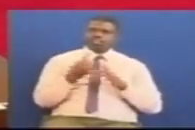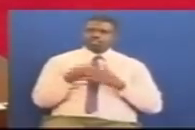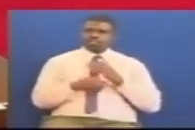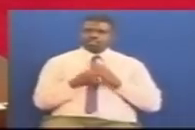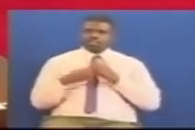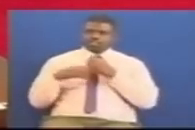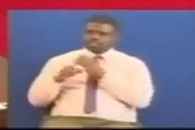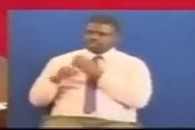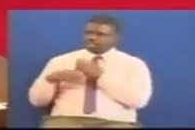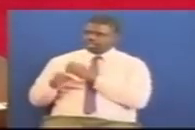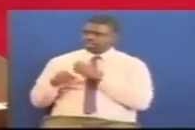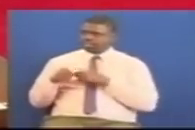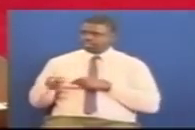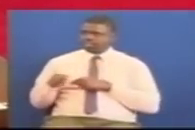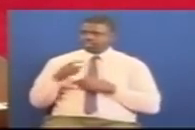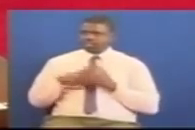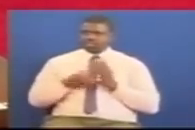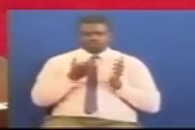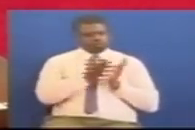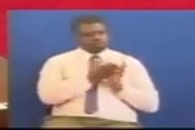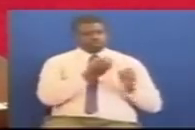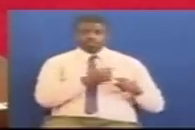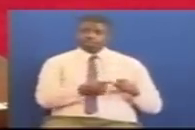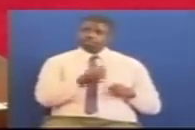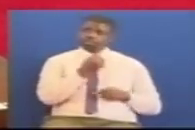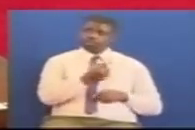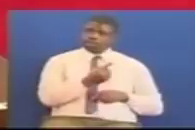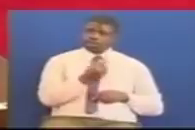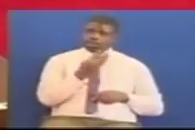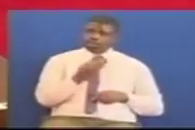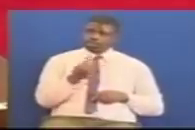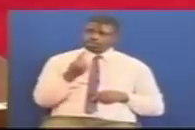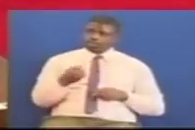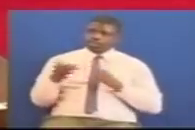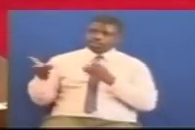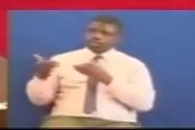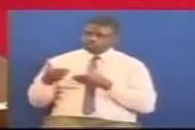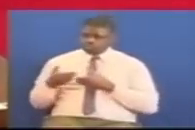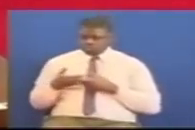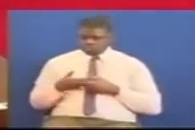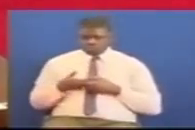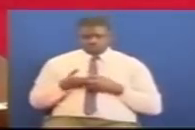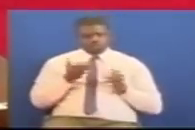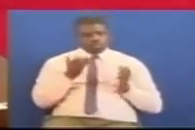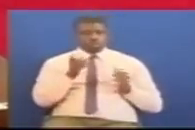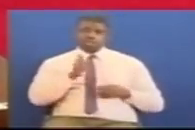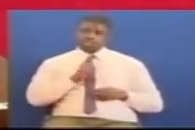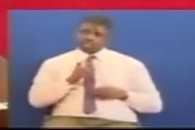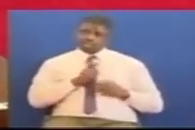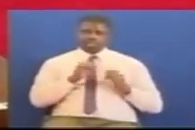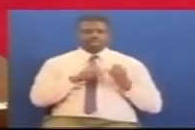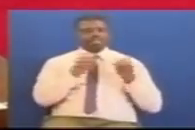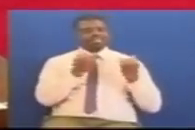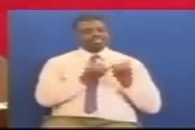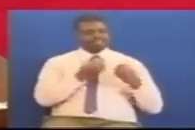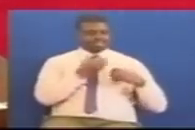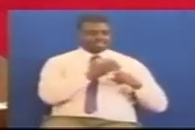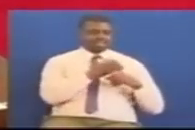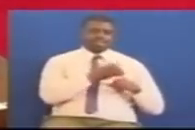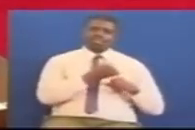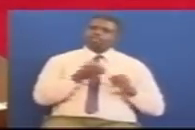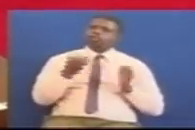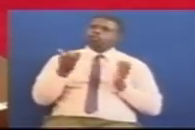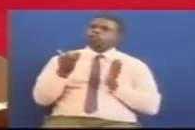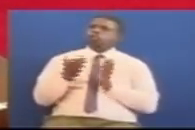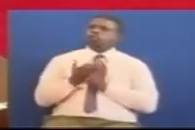sayansi, ambapo kati ya shule 141 zinazochukua wasichana wanaosoma tahasusi za sayansi, shule